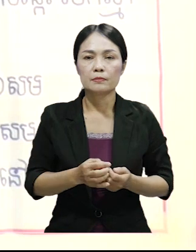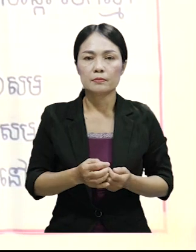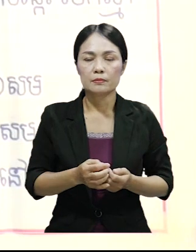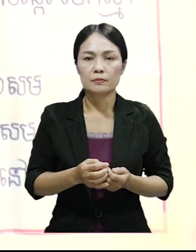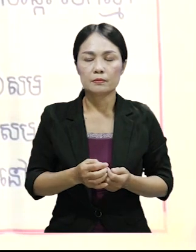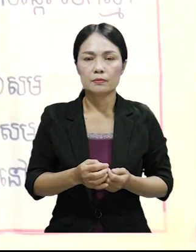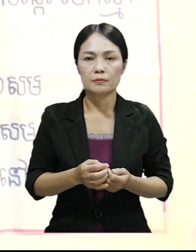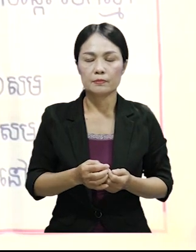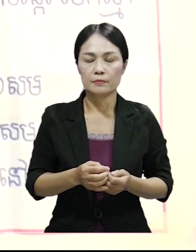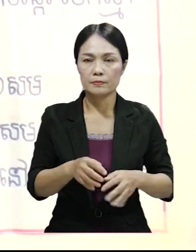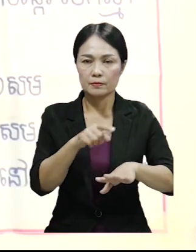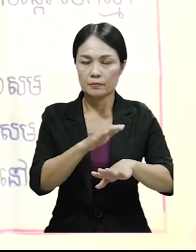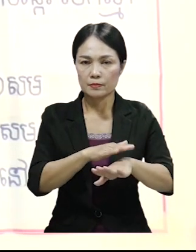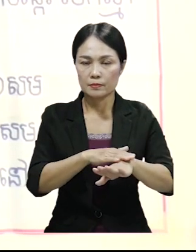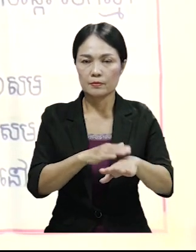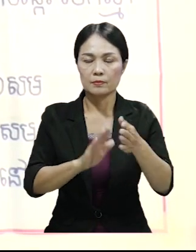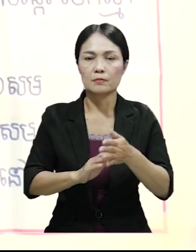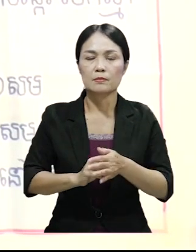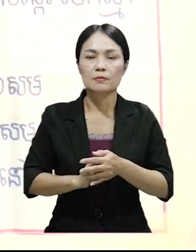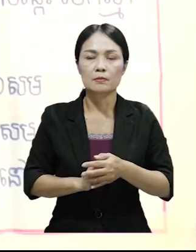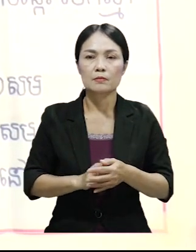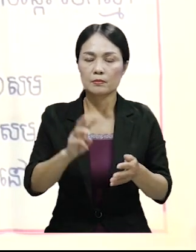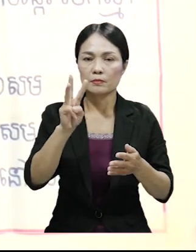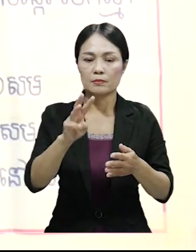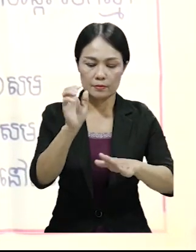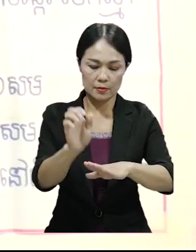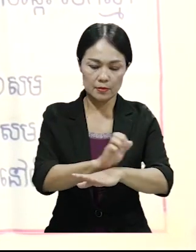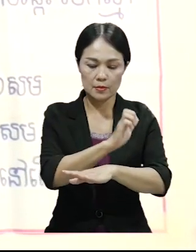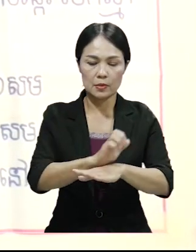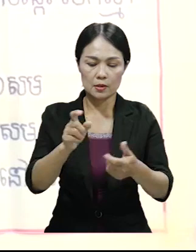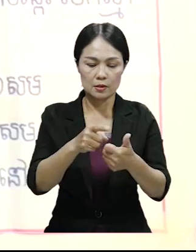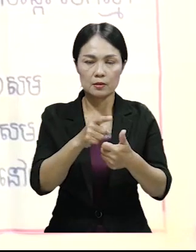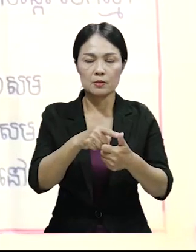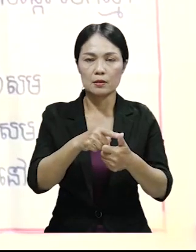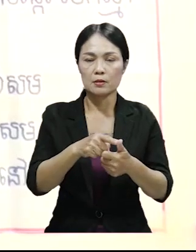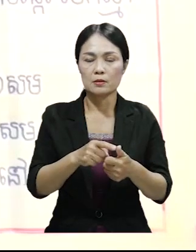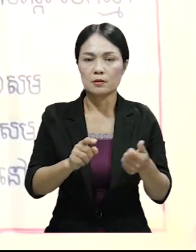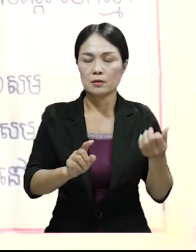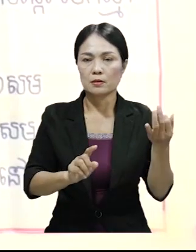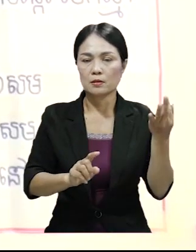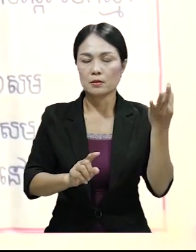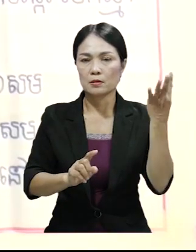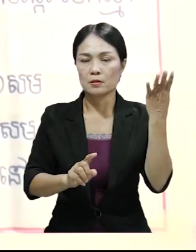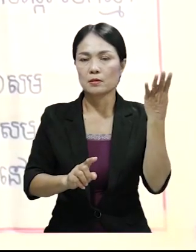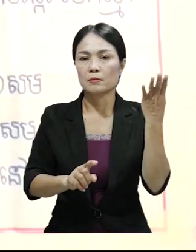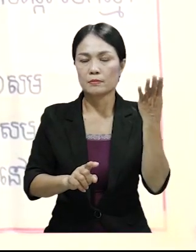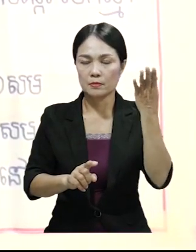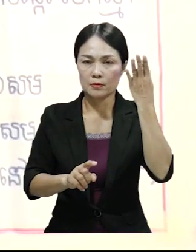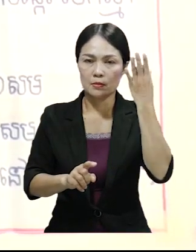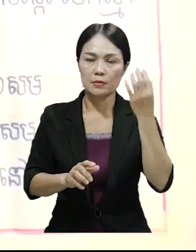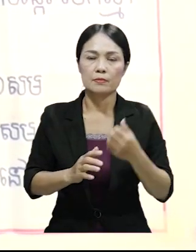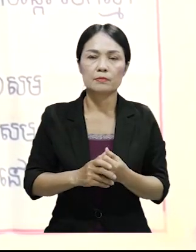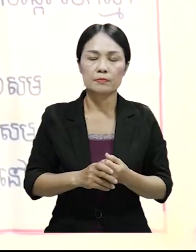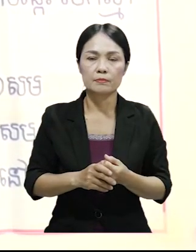បាទក្បាច់ដៃណាមាន3ចង្វាក់ដំបងលើកដៃឆ្វេងស្ទួយត្រឹមចុងចិញ្ចើ